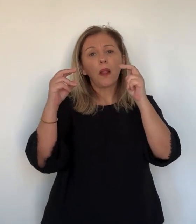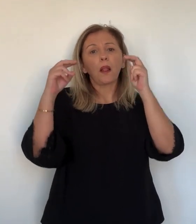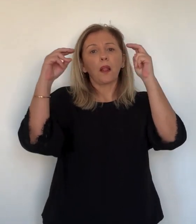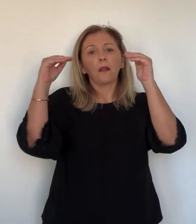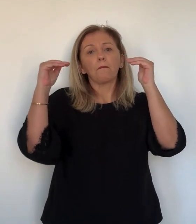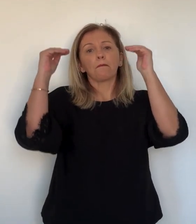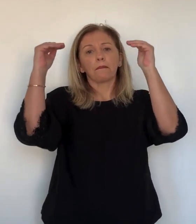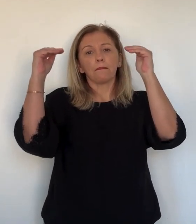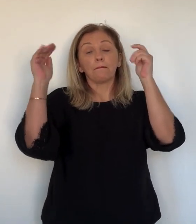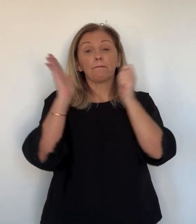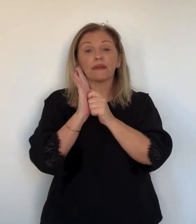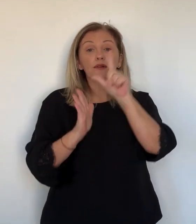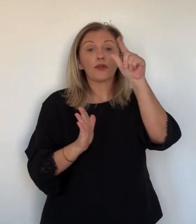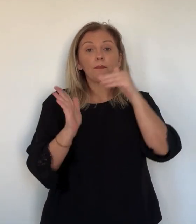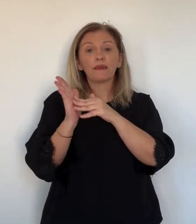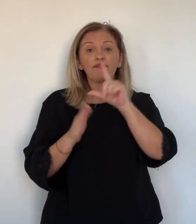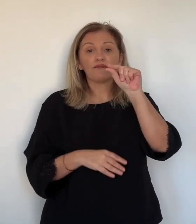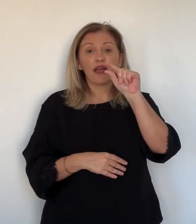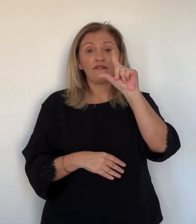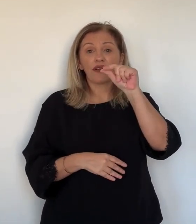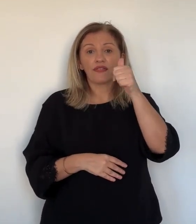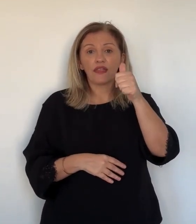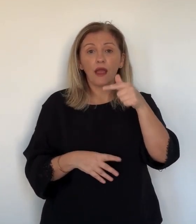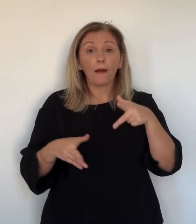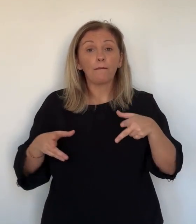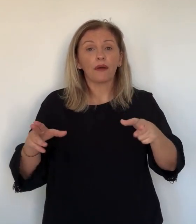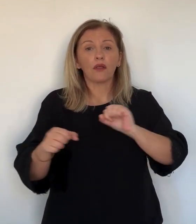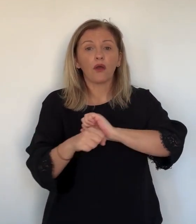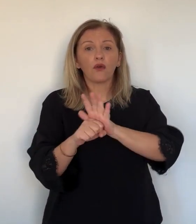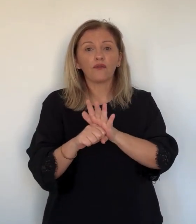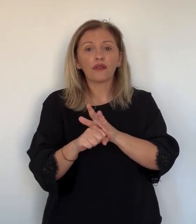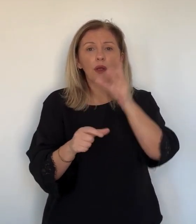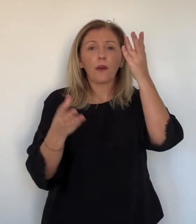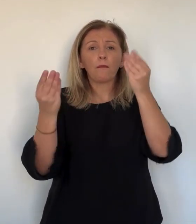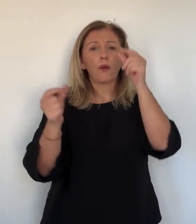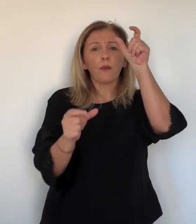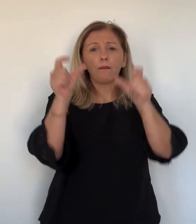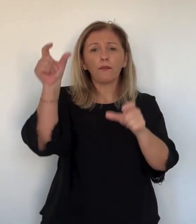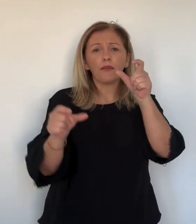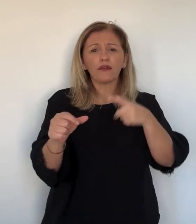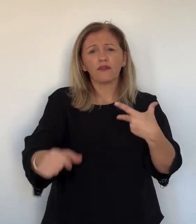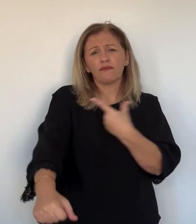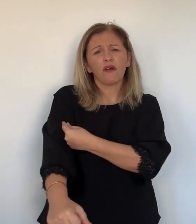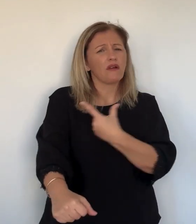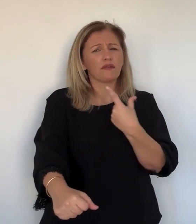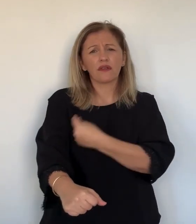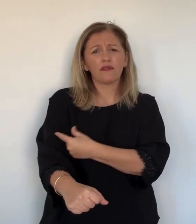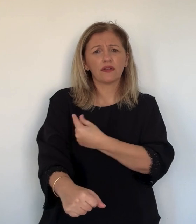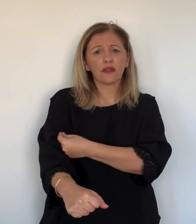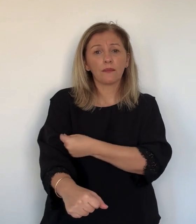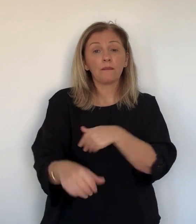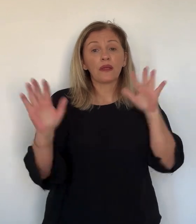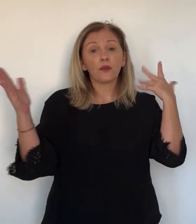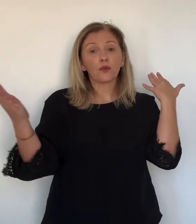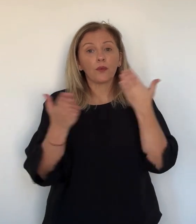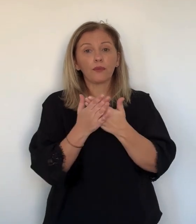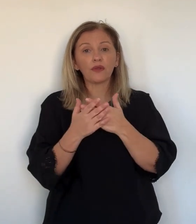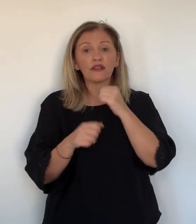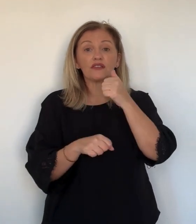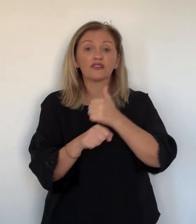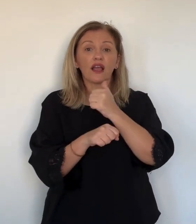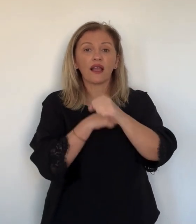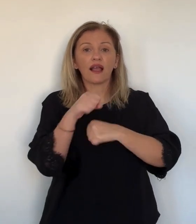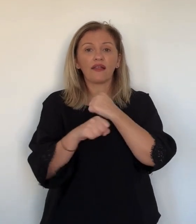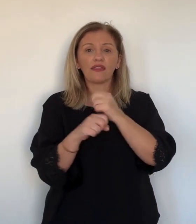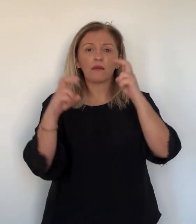Covid. Sur la saison du Covid 2020-2021, il avait nettement augmenté. Et du coup, depuis, en